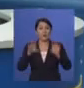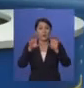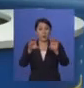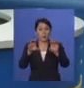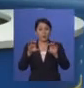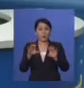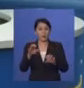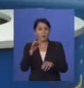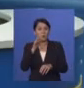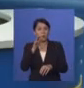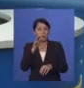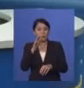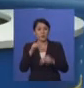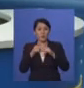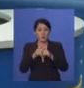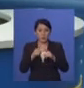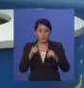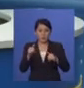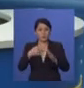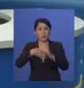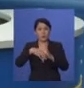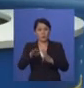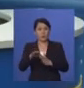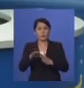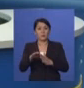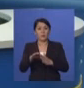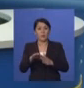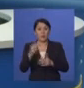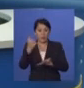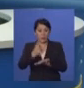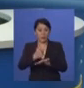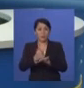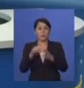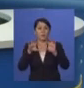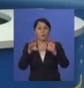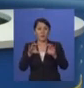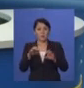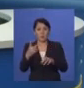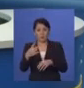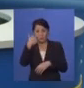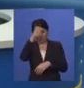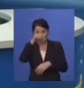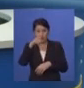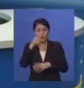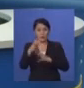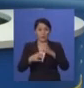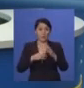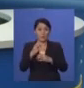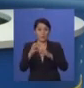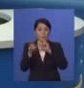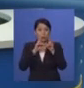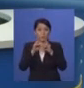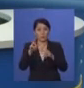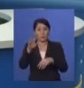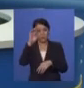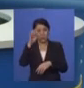Конституция уақыт талабына сай жетілдіріліп отырады. Бұл заңды құбылыс. Ата заңның 25 жылдығына арналған халықаралық конференцияда мемлекет